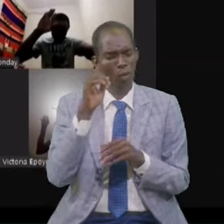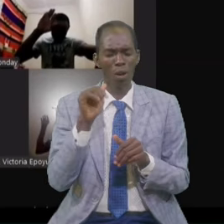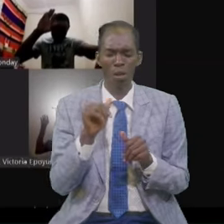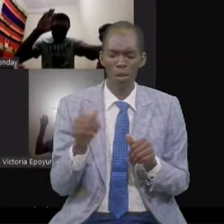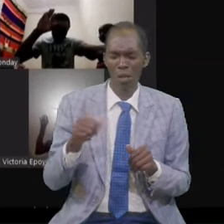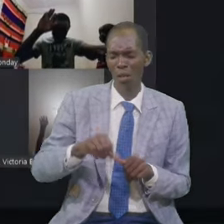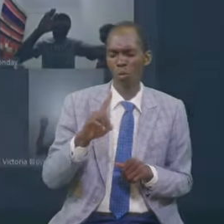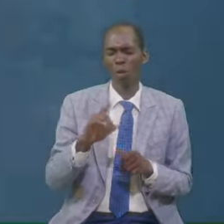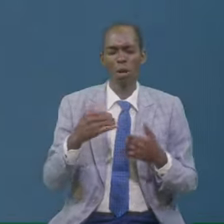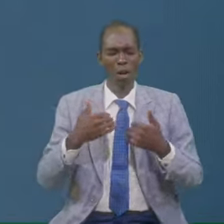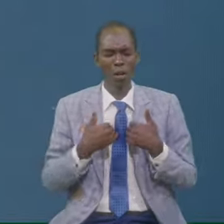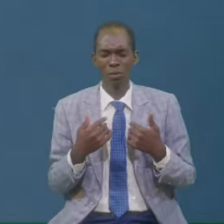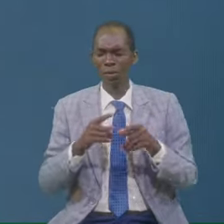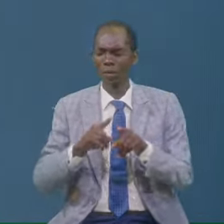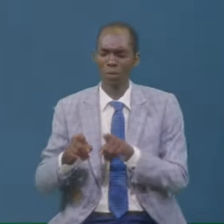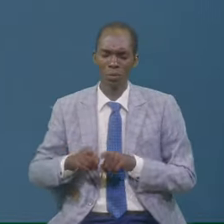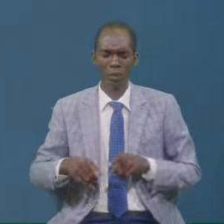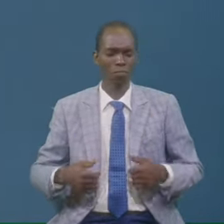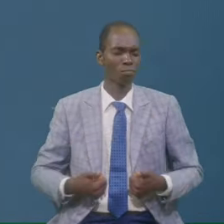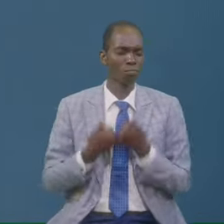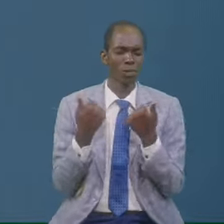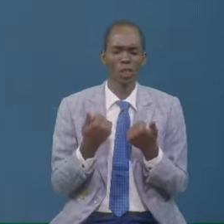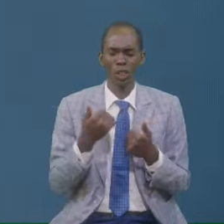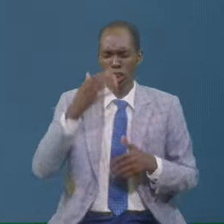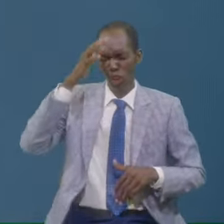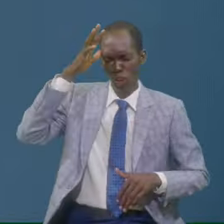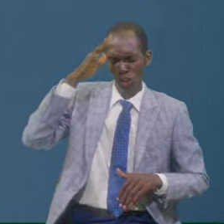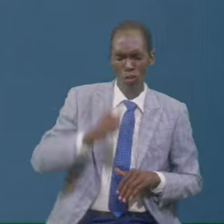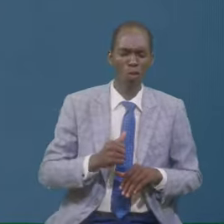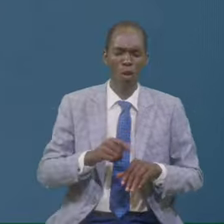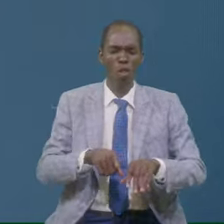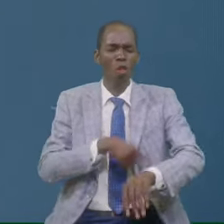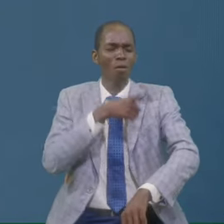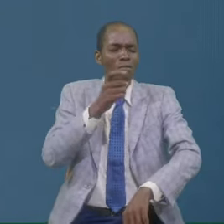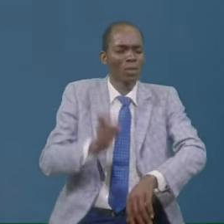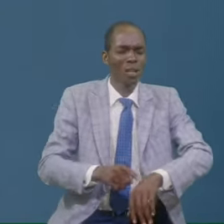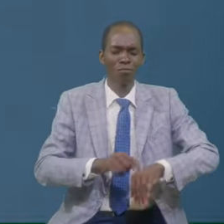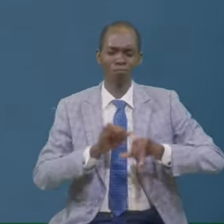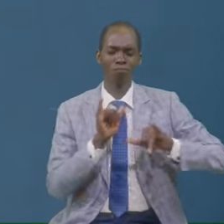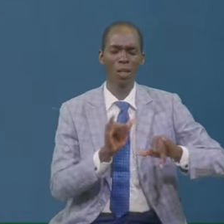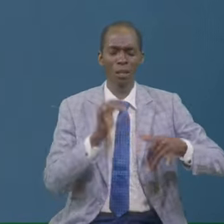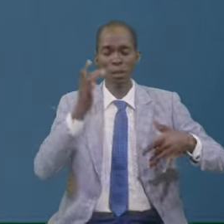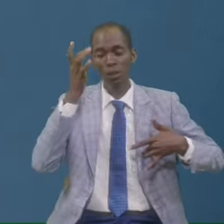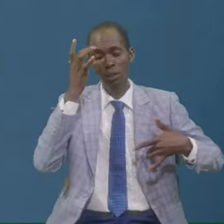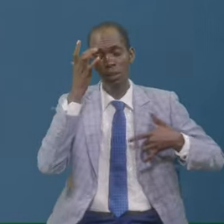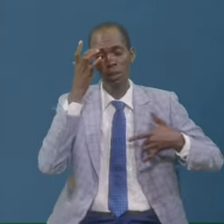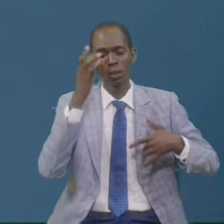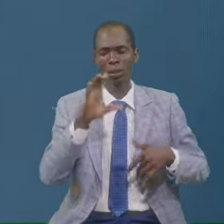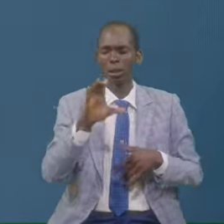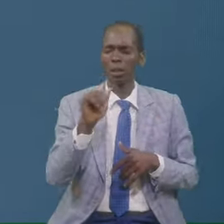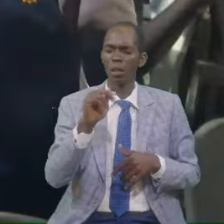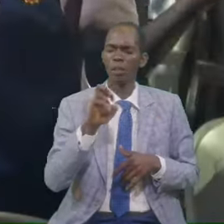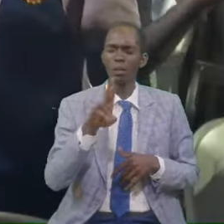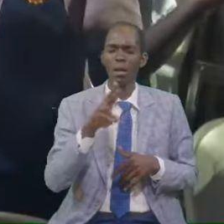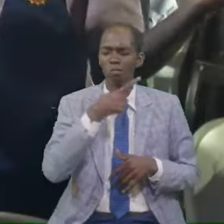ప్రభువా సవాళ్లు ఎదుర్కొంటున్న వారి కోసం, incurable long standing disease, అలాగే నిరంతర కాలంగా ఉన్న రోగుల కోసం, cancer, dry up in